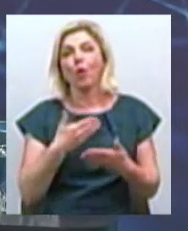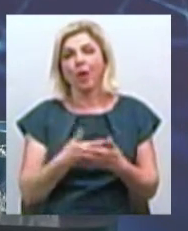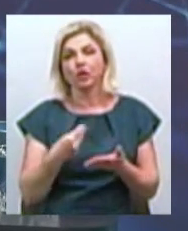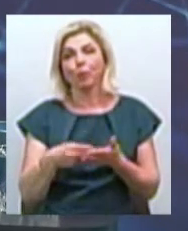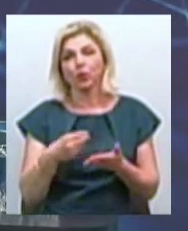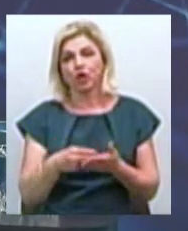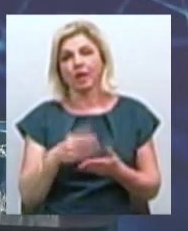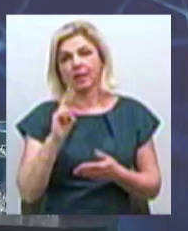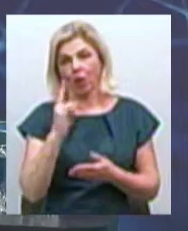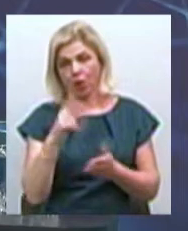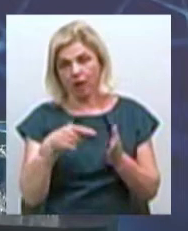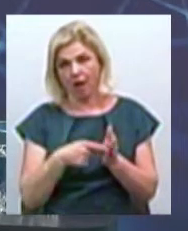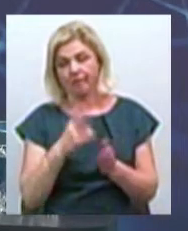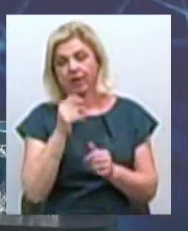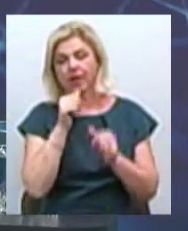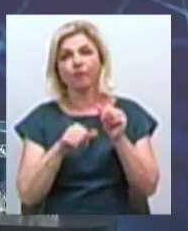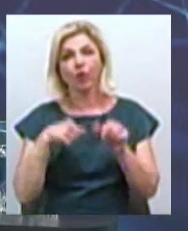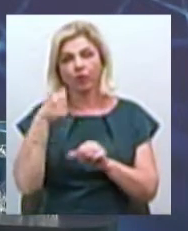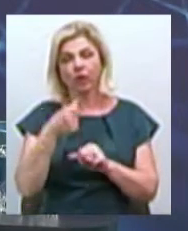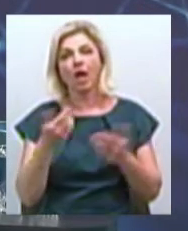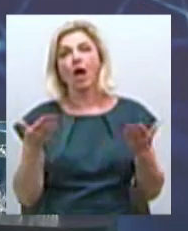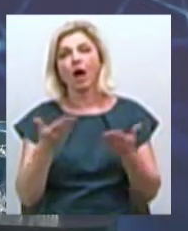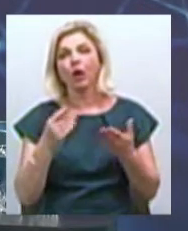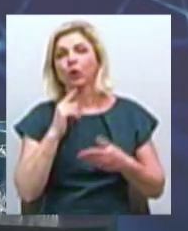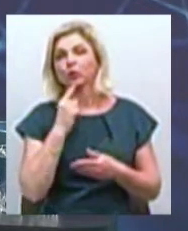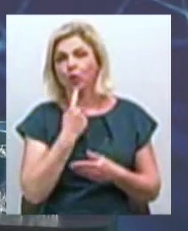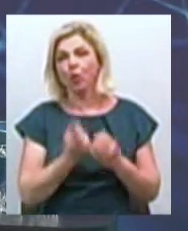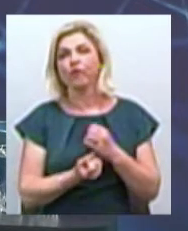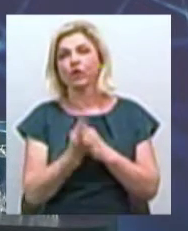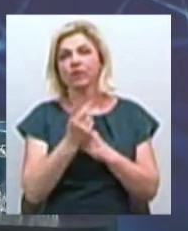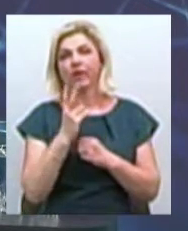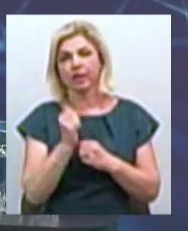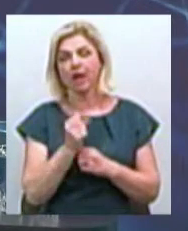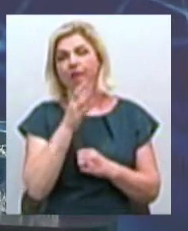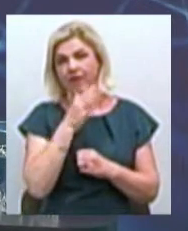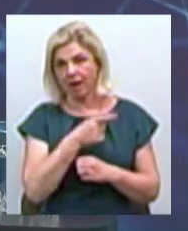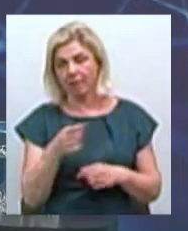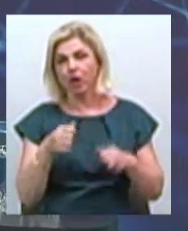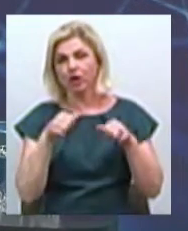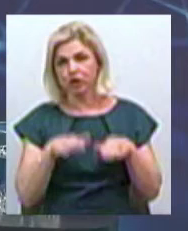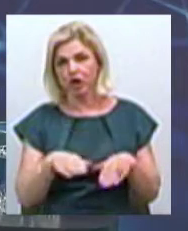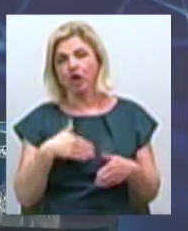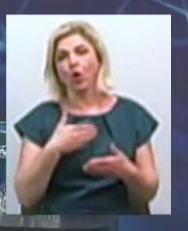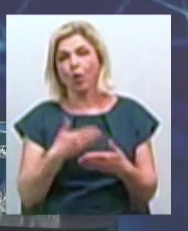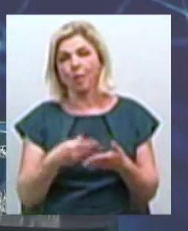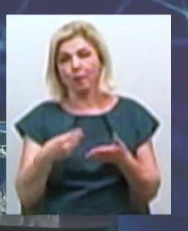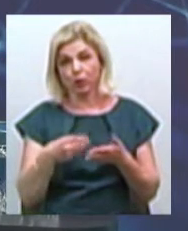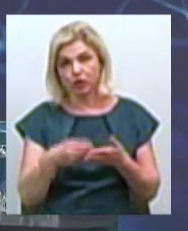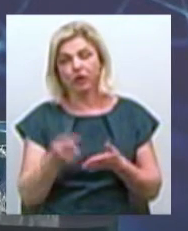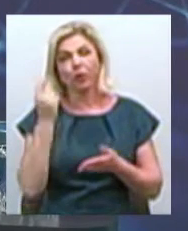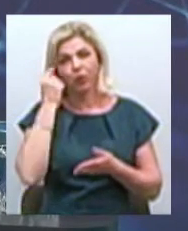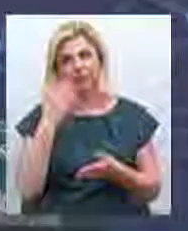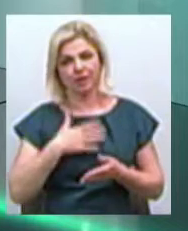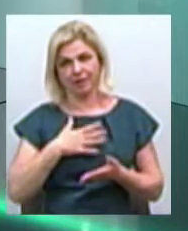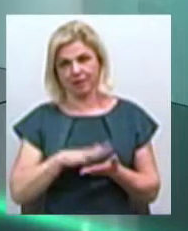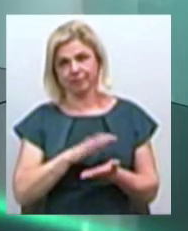рік? Які труднощі виникають під час реалізації громадського бюджету та як їх долати? Дізнаємось у нашого